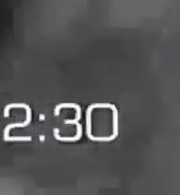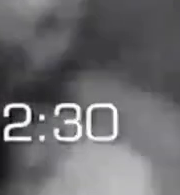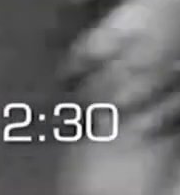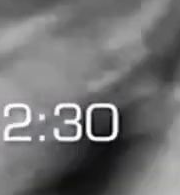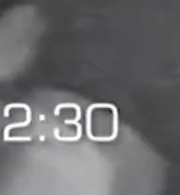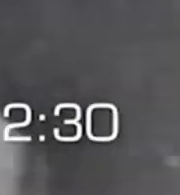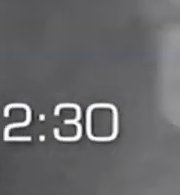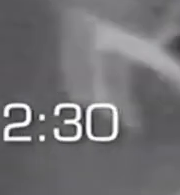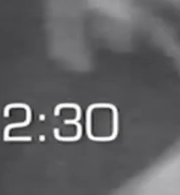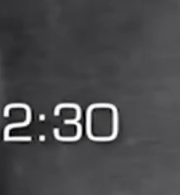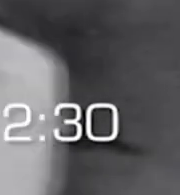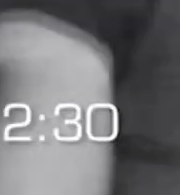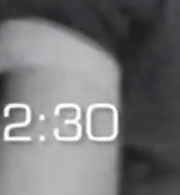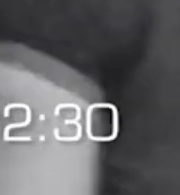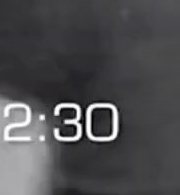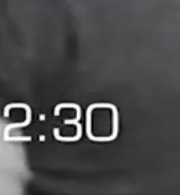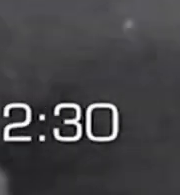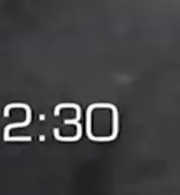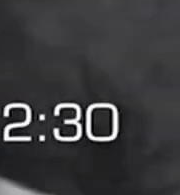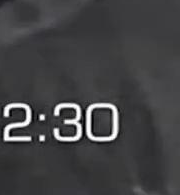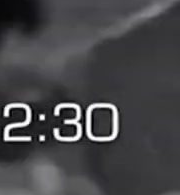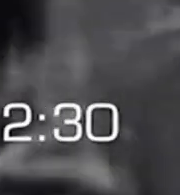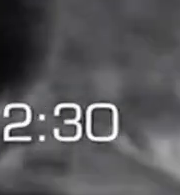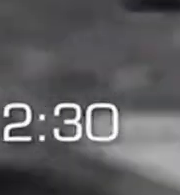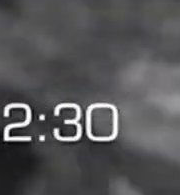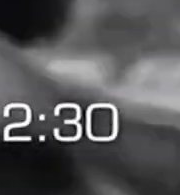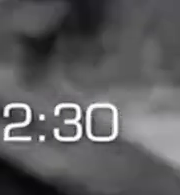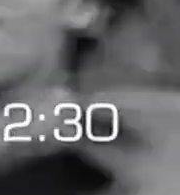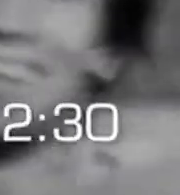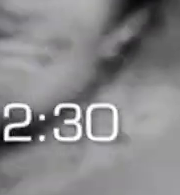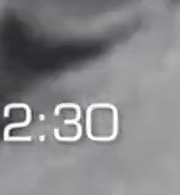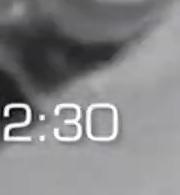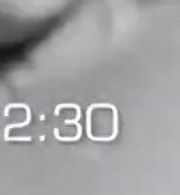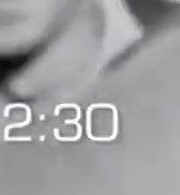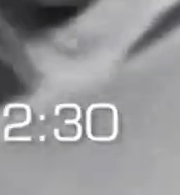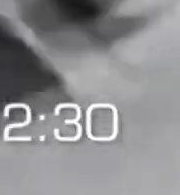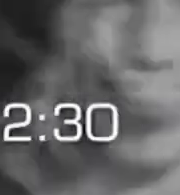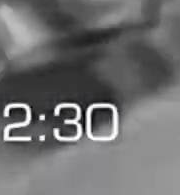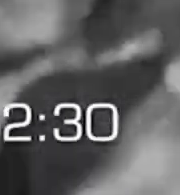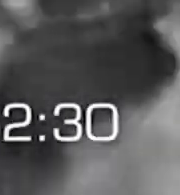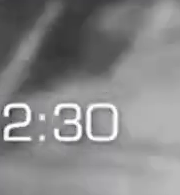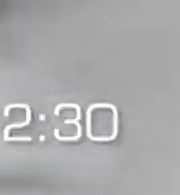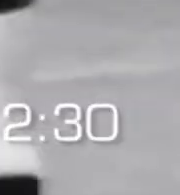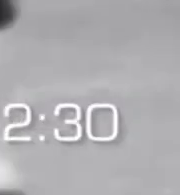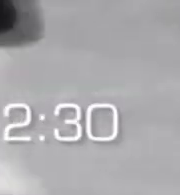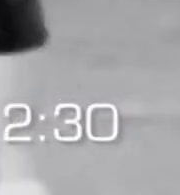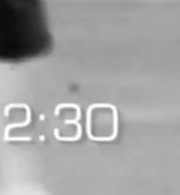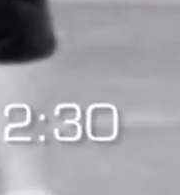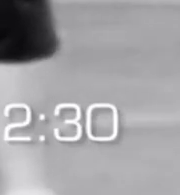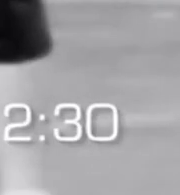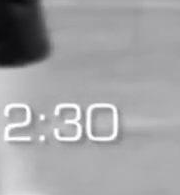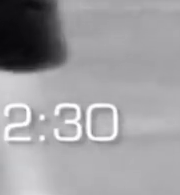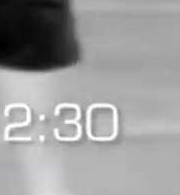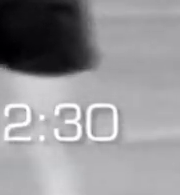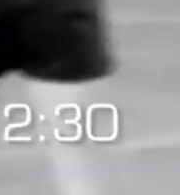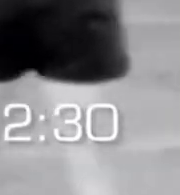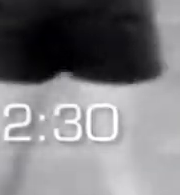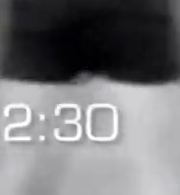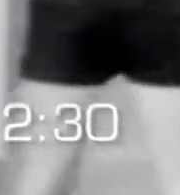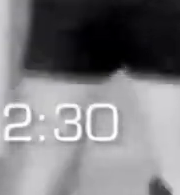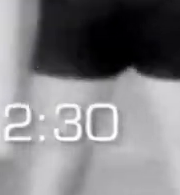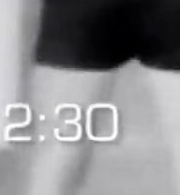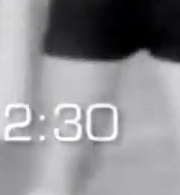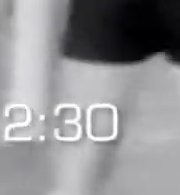შვიდ თებერვალს საფეხბურთო ტაიმაუტში ლეგენდარულ ქართველ მწვრთნელს გაიხსენებენ. ვლადიმერ გუცაევი და მისი სტუმარი ოთარ გაბელია